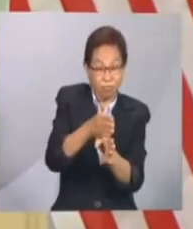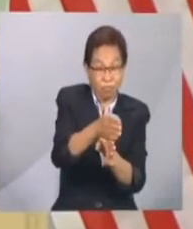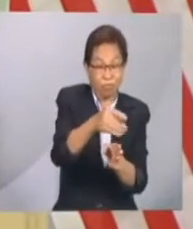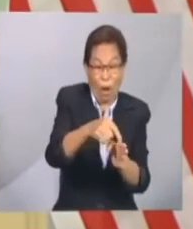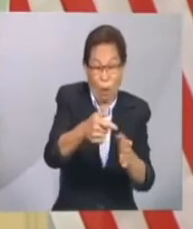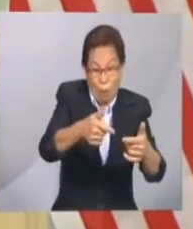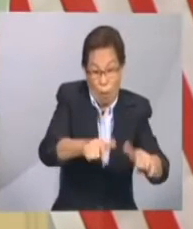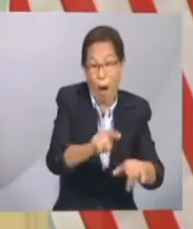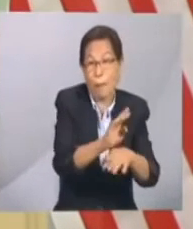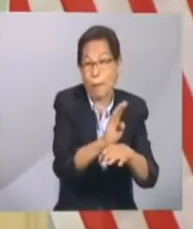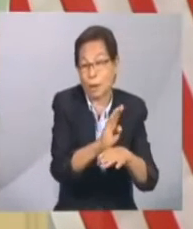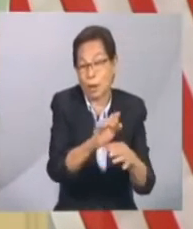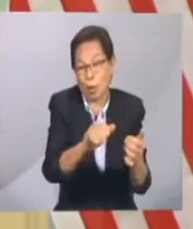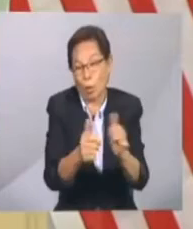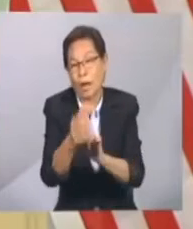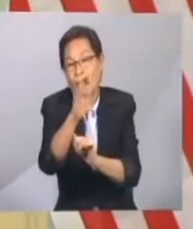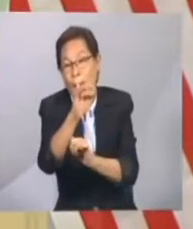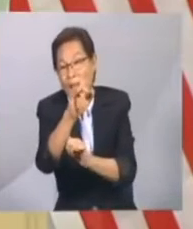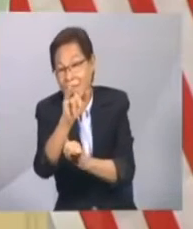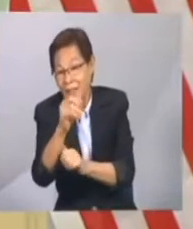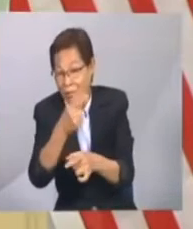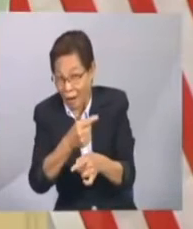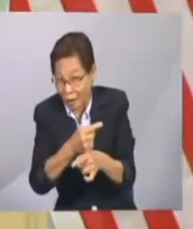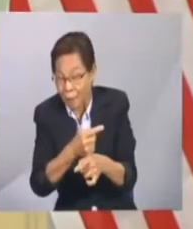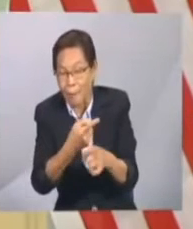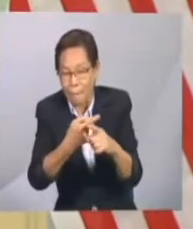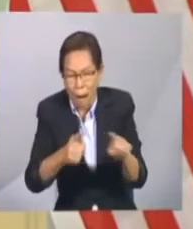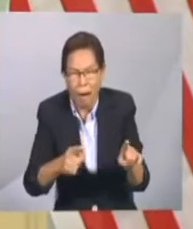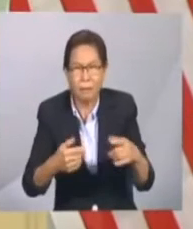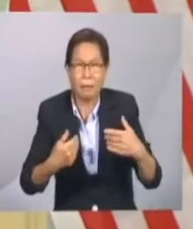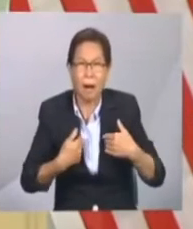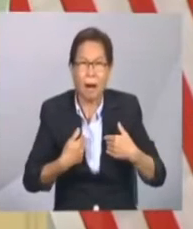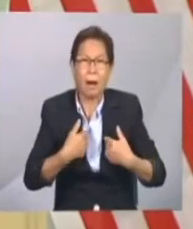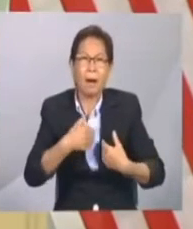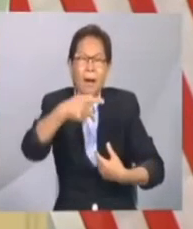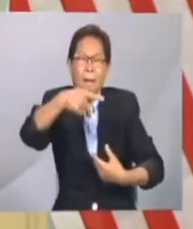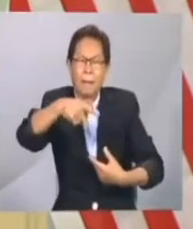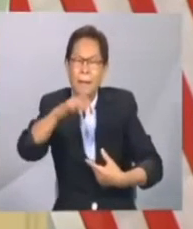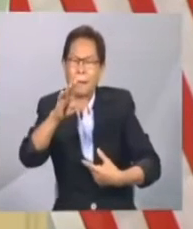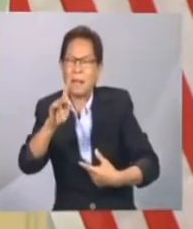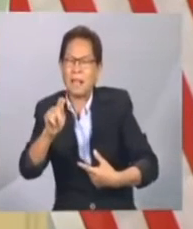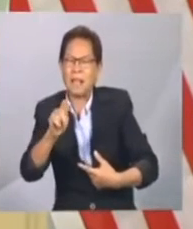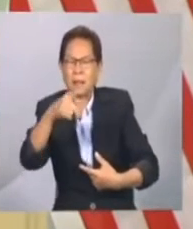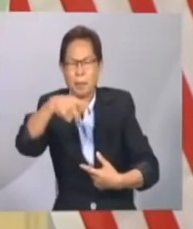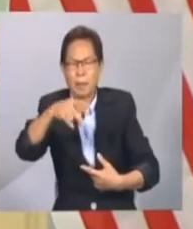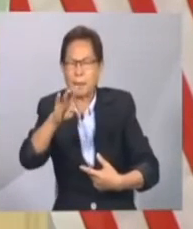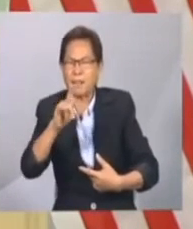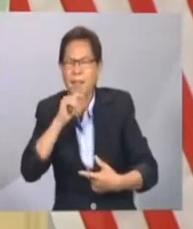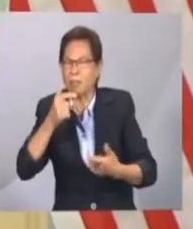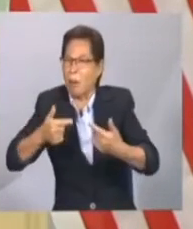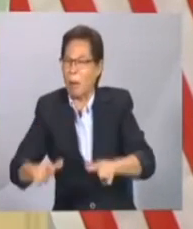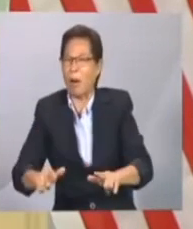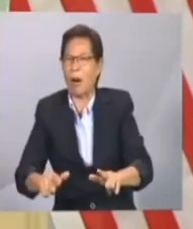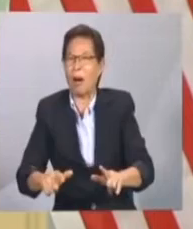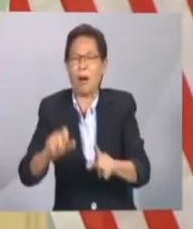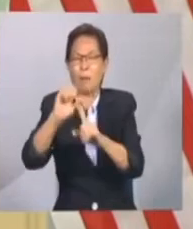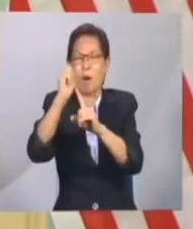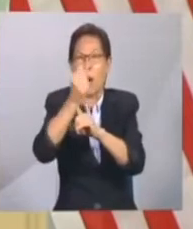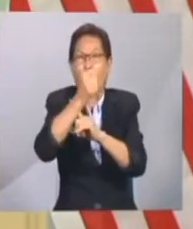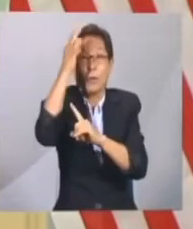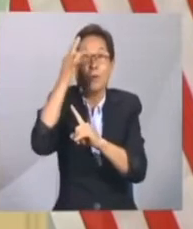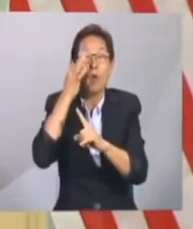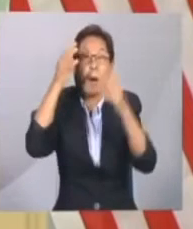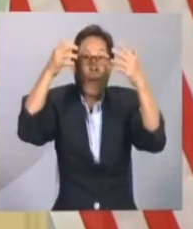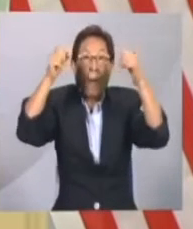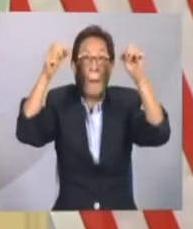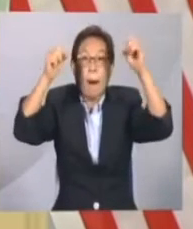telah dibenarkan beroperasi oleh MITI. Tetapi pihak berkuasa tempatan pula tidak benarkan. Jadi persatuan persekutuan